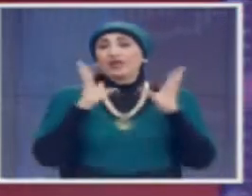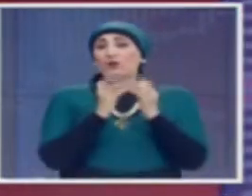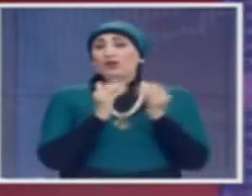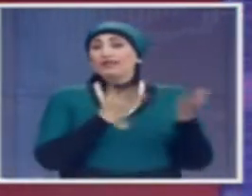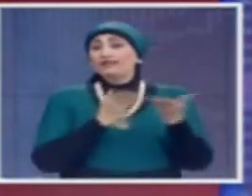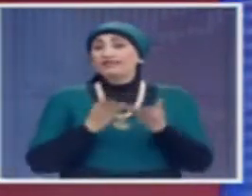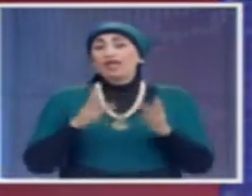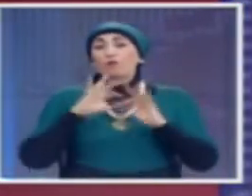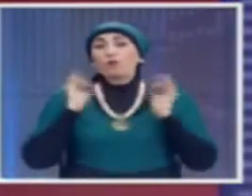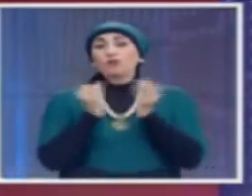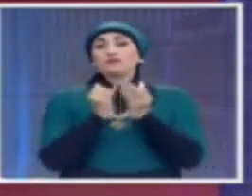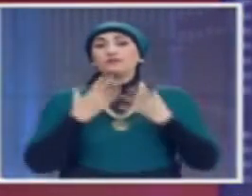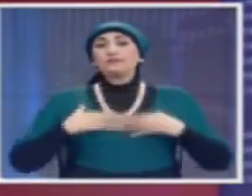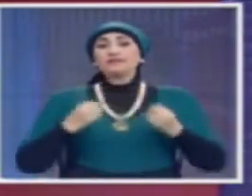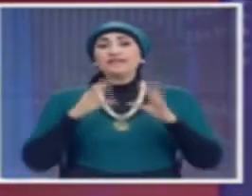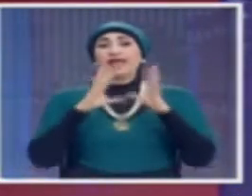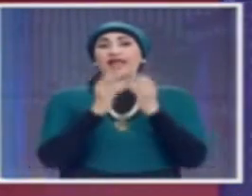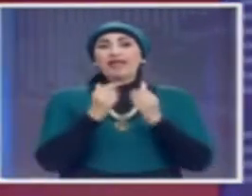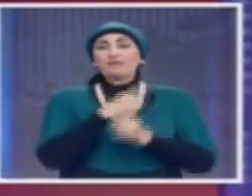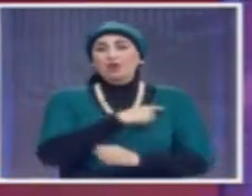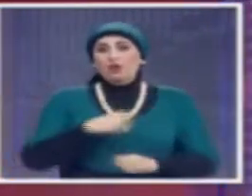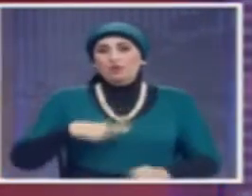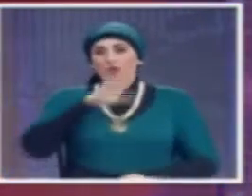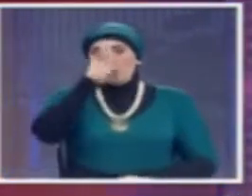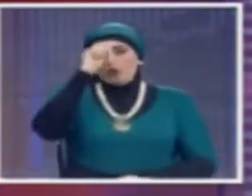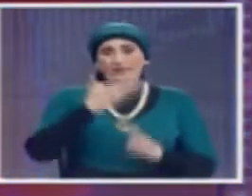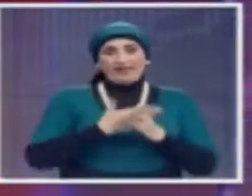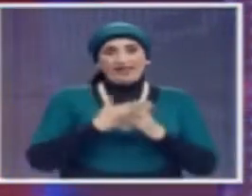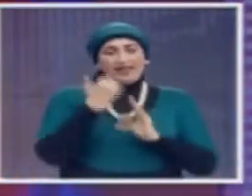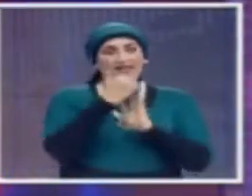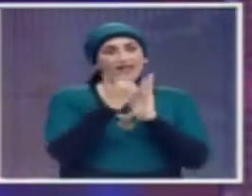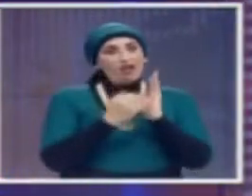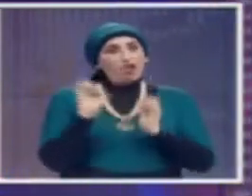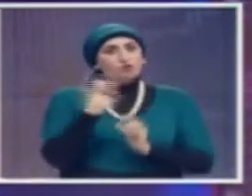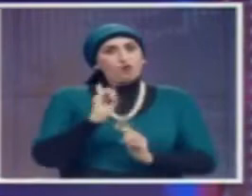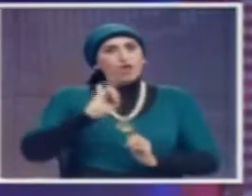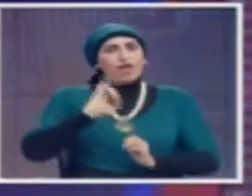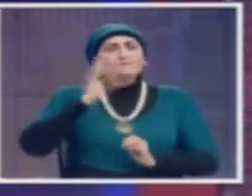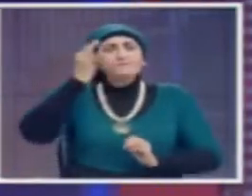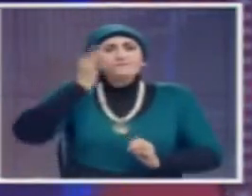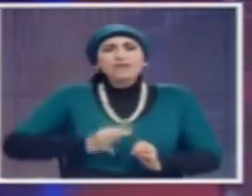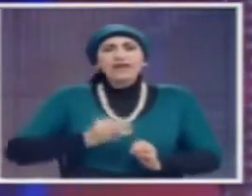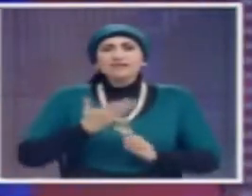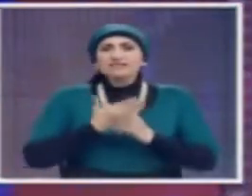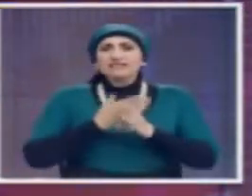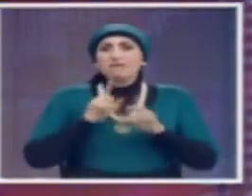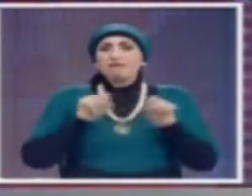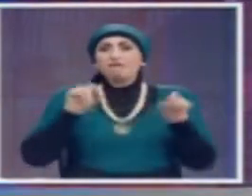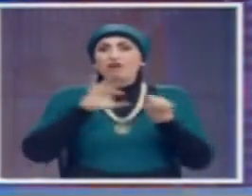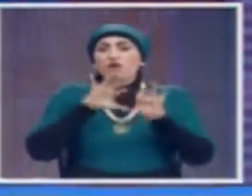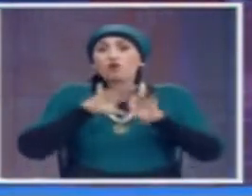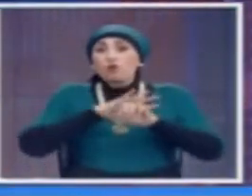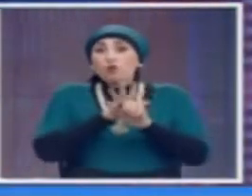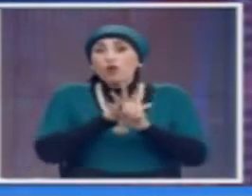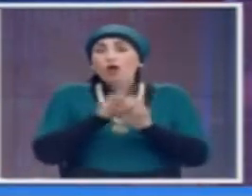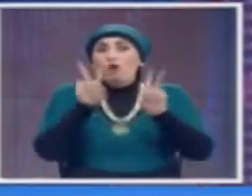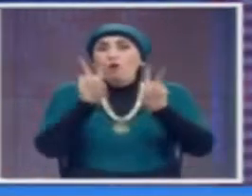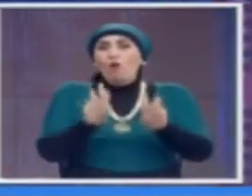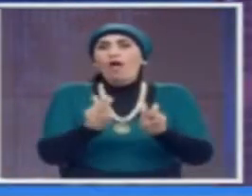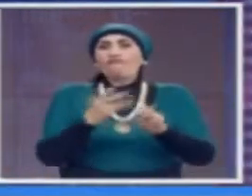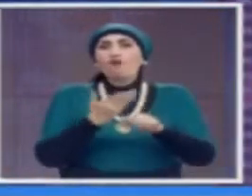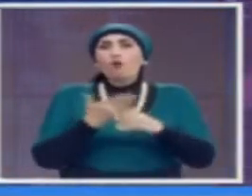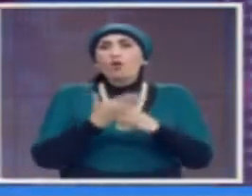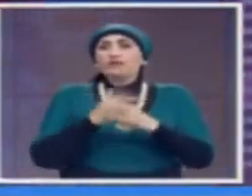دوليا دعت منظمة الصحة العالمية الحكومات الأوروبية إلى اتخاذ إجراءات حاسمة لوقف تفشي فيروس كورونا بما في